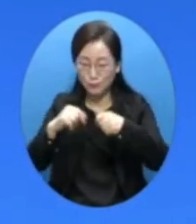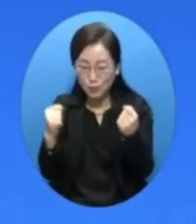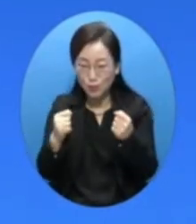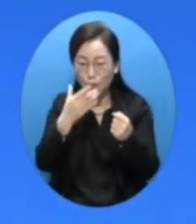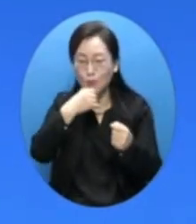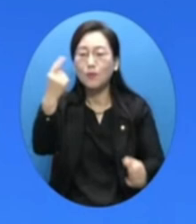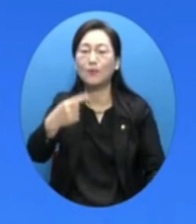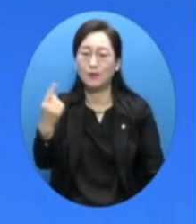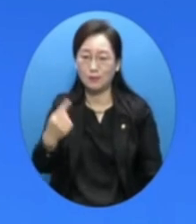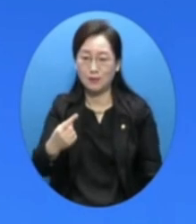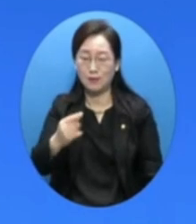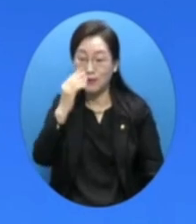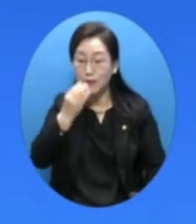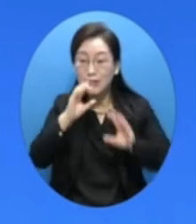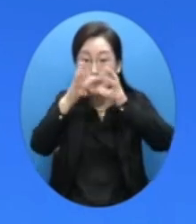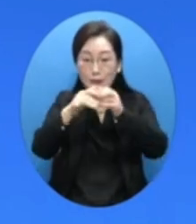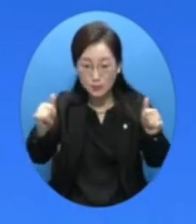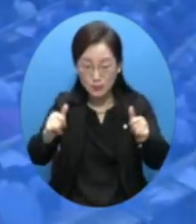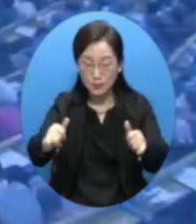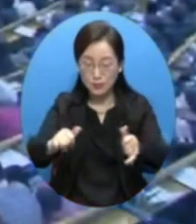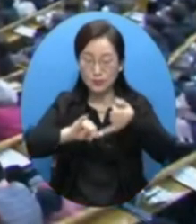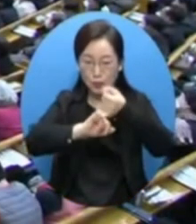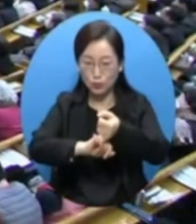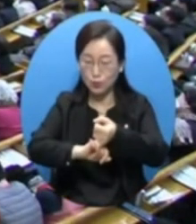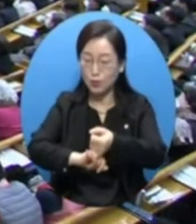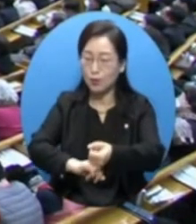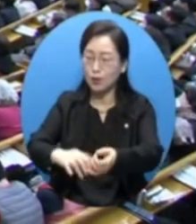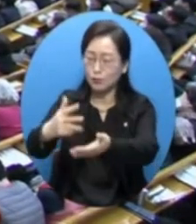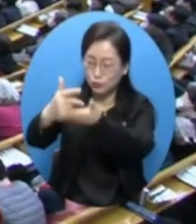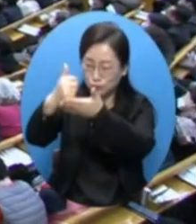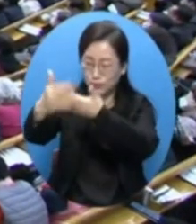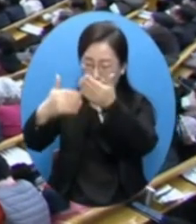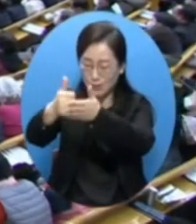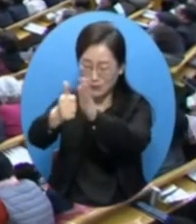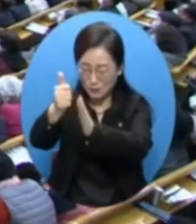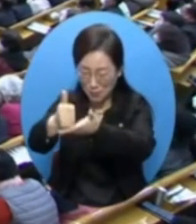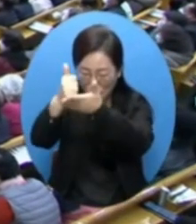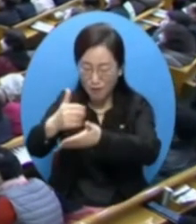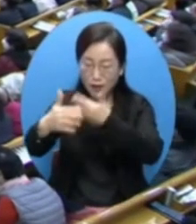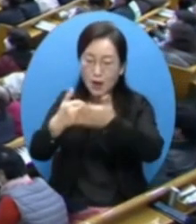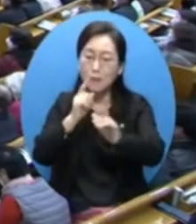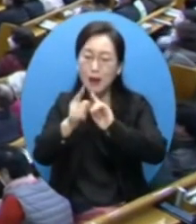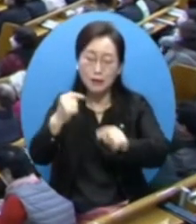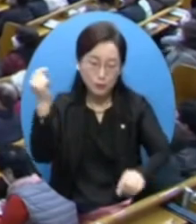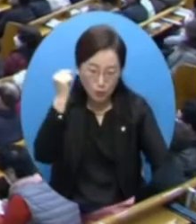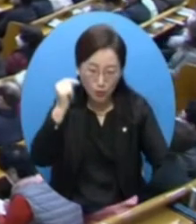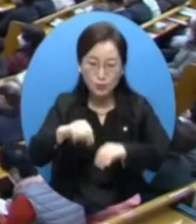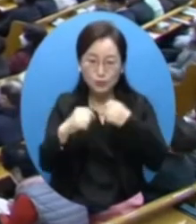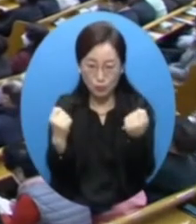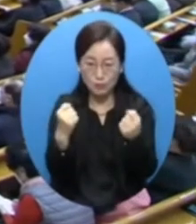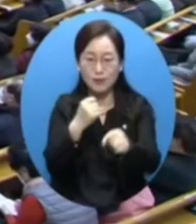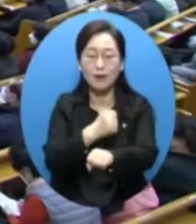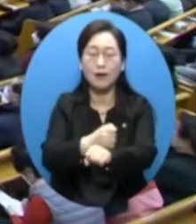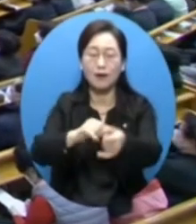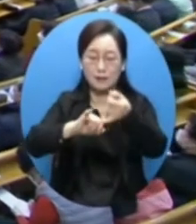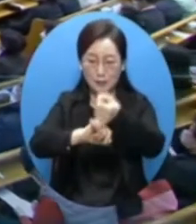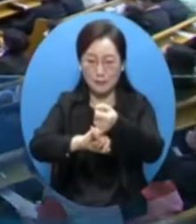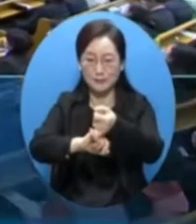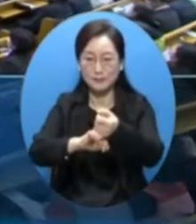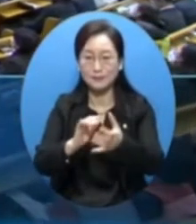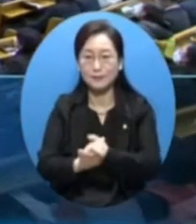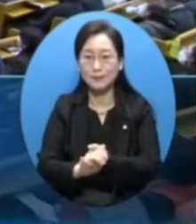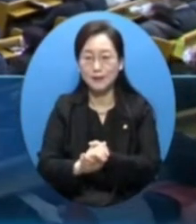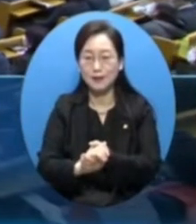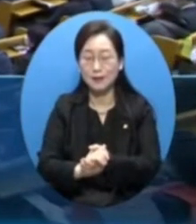있는 것입니다 이스라엘 백성들의 약속합니다 주여 우리가 하나님만 섬기고 하나님의 말씀만 듣고 순종하겠나이다 24장